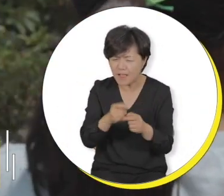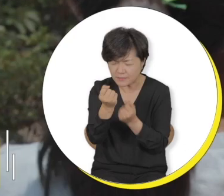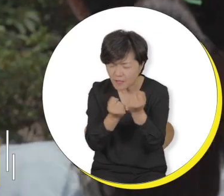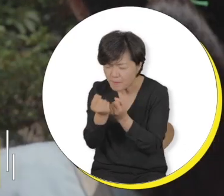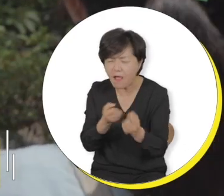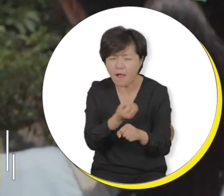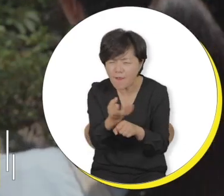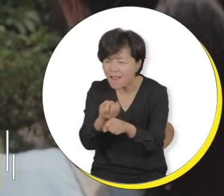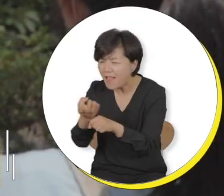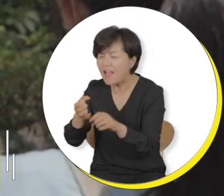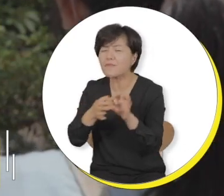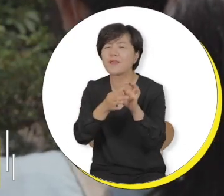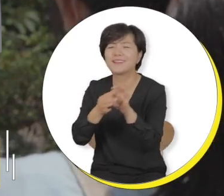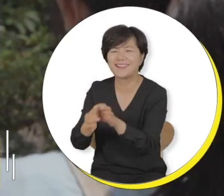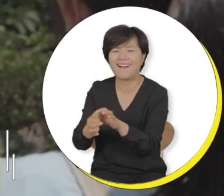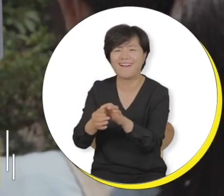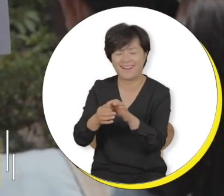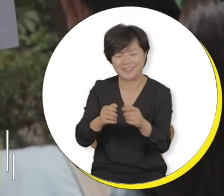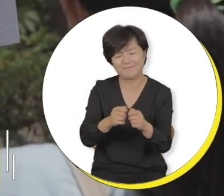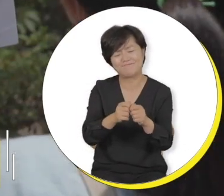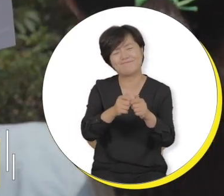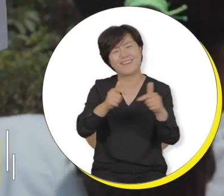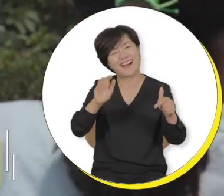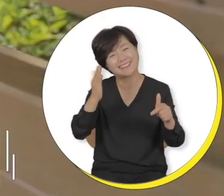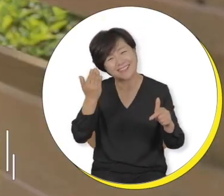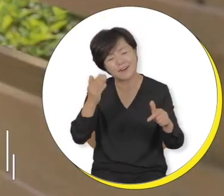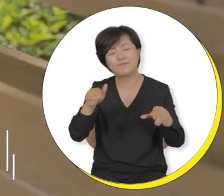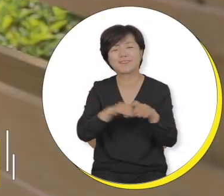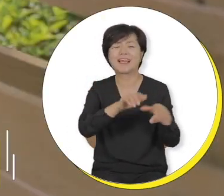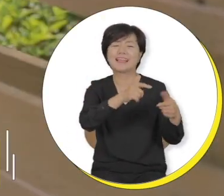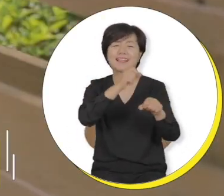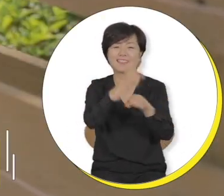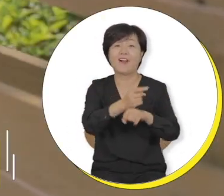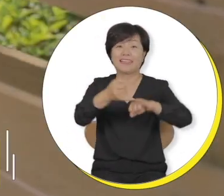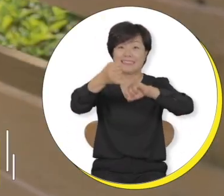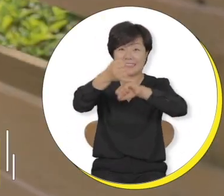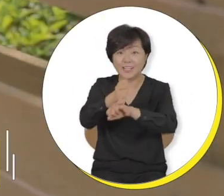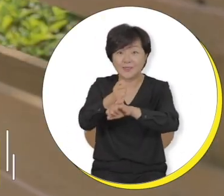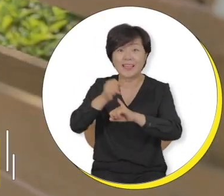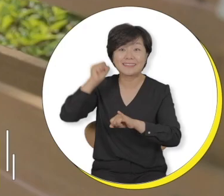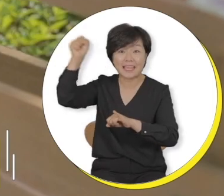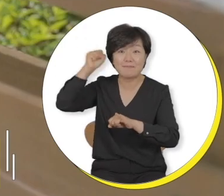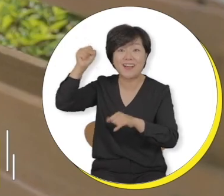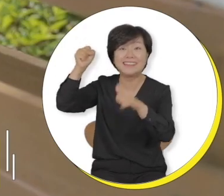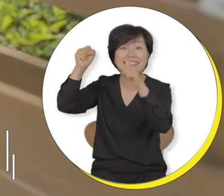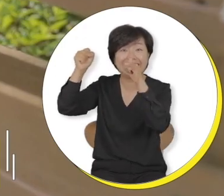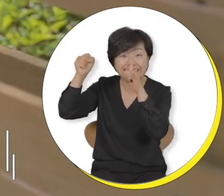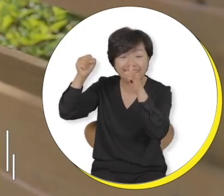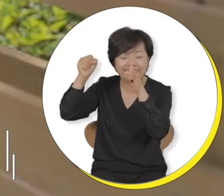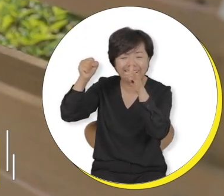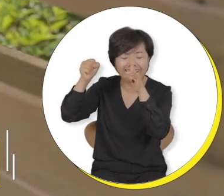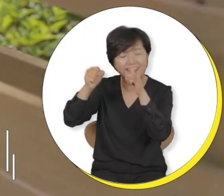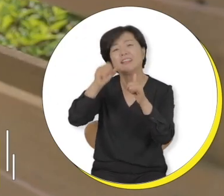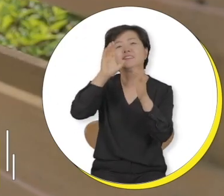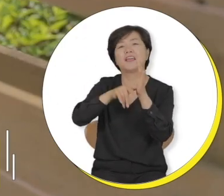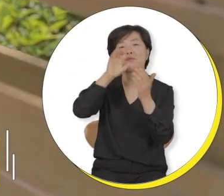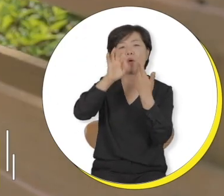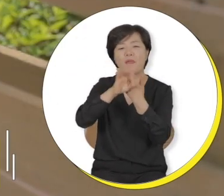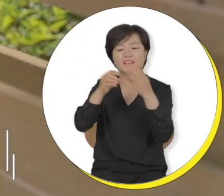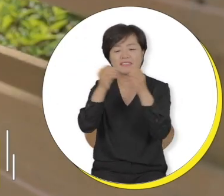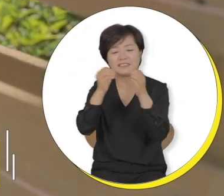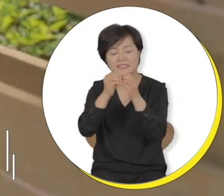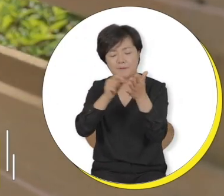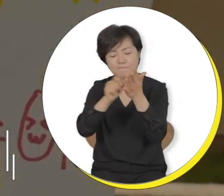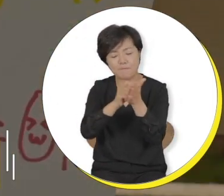만들었다고 전달을 해주시면서 그런 부분들이 또 공감이 되기도 했고요. 문화 다양성 약속해요 하는 캠페인을 여기서 지금 진행을 하고 있었는데 거기 있는